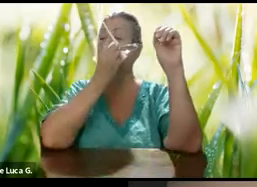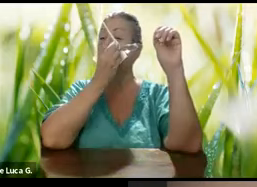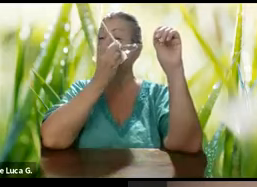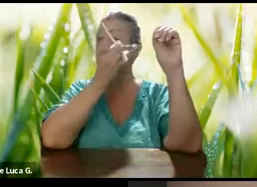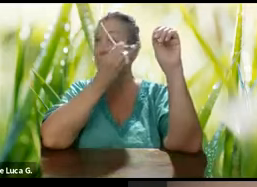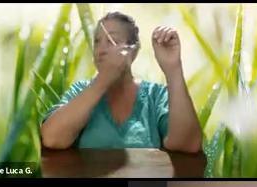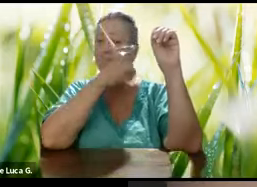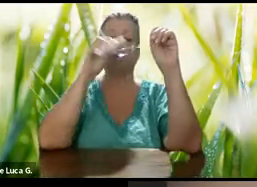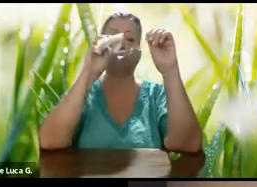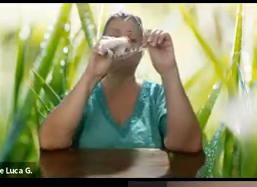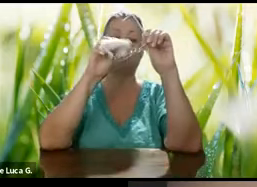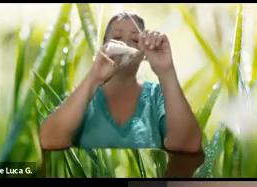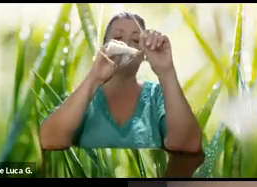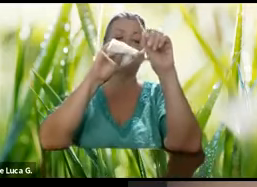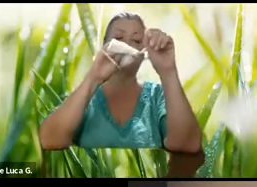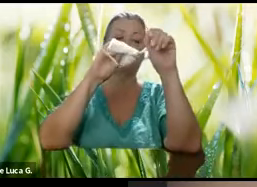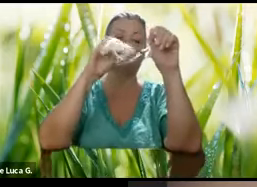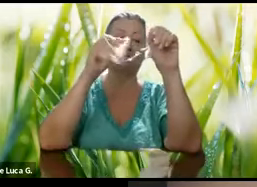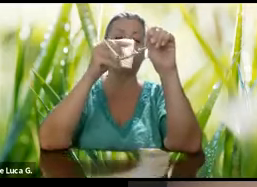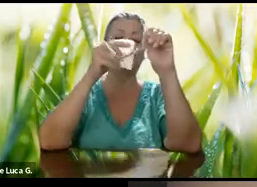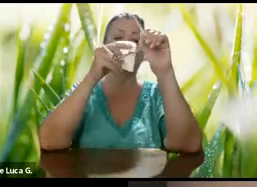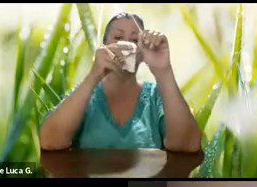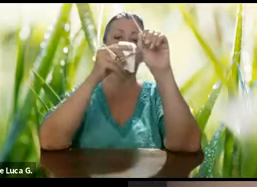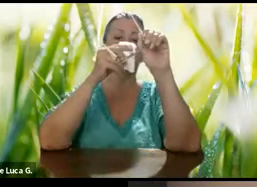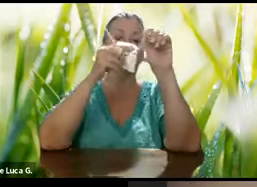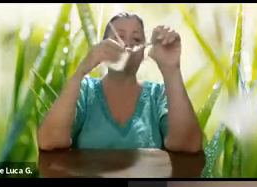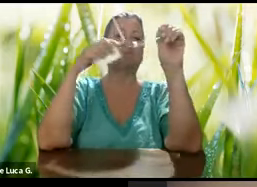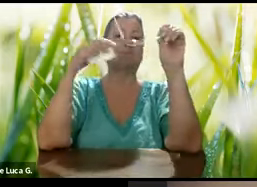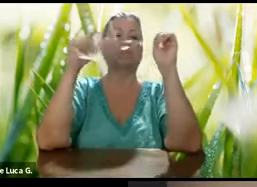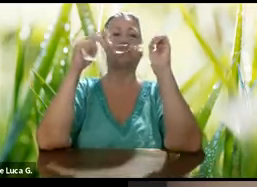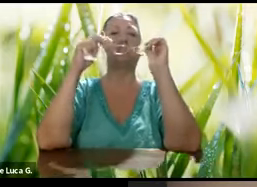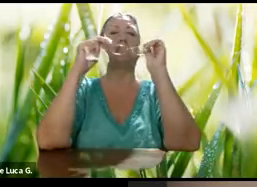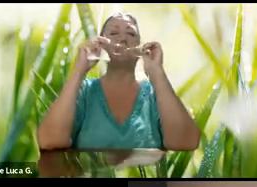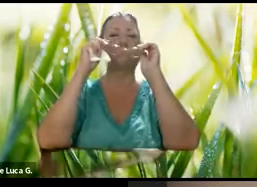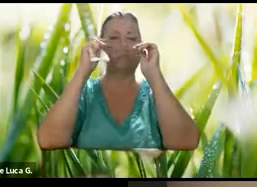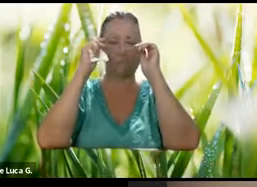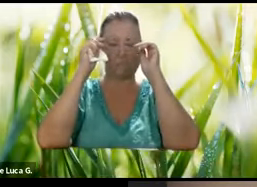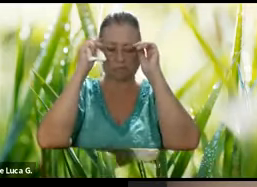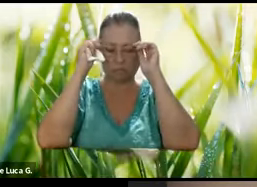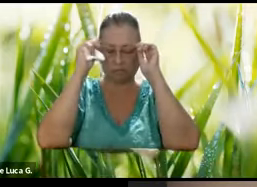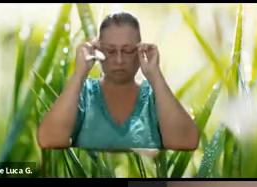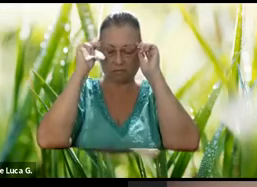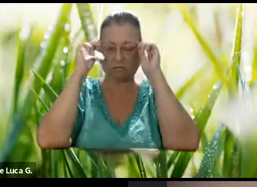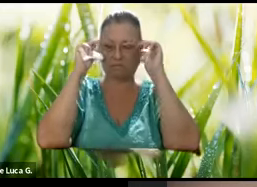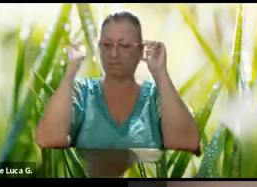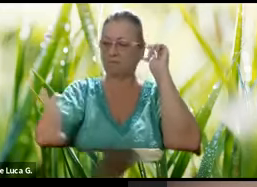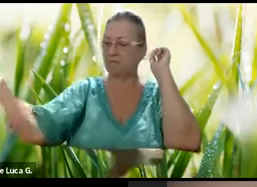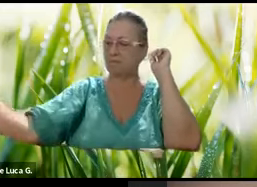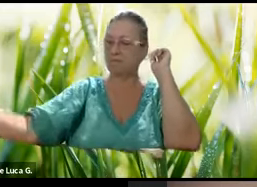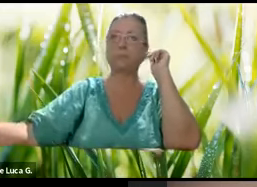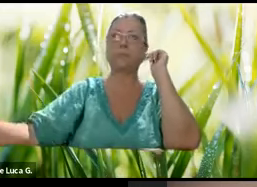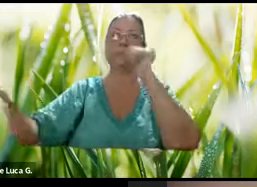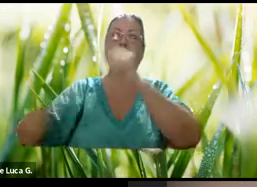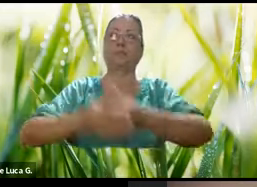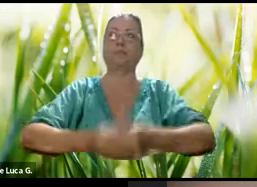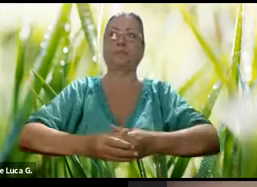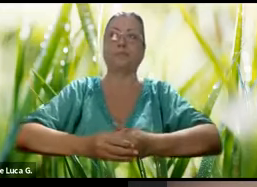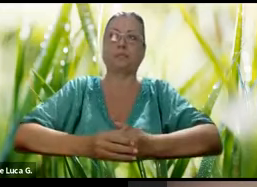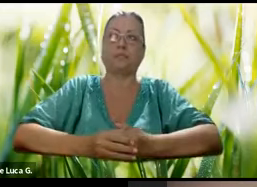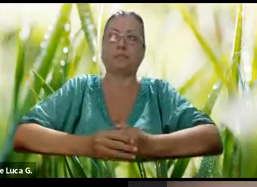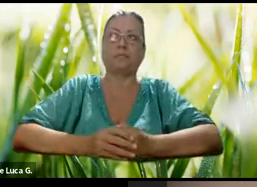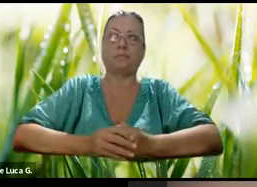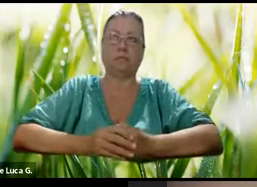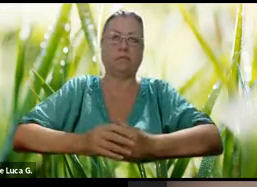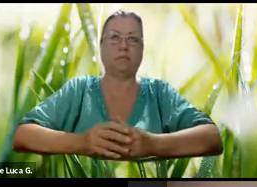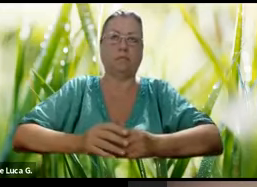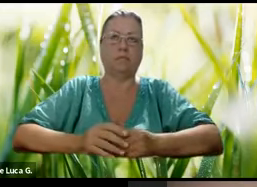se fosse una cosa non ragionata, diciamo così. Tu dici, tu credi, vorrei essere anche